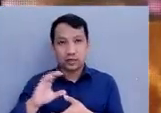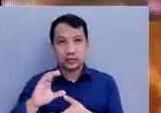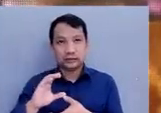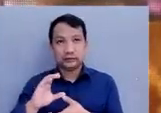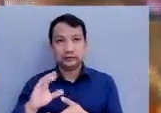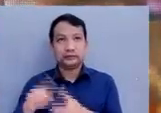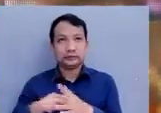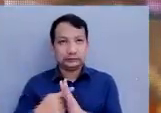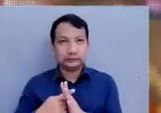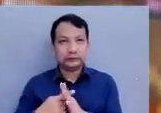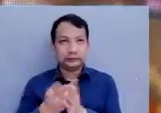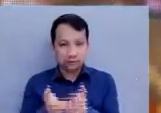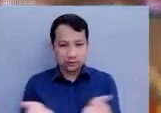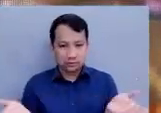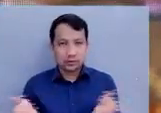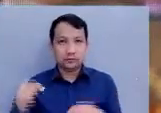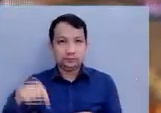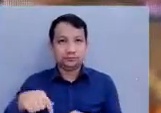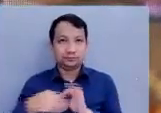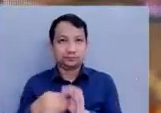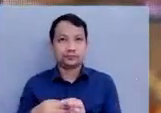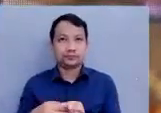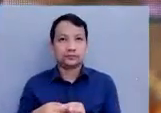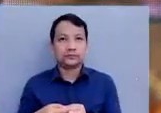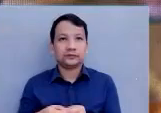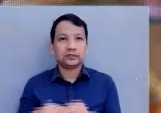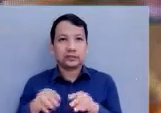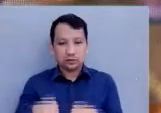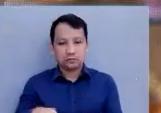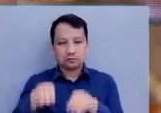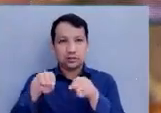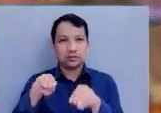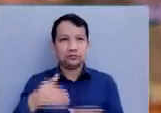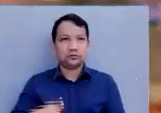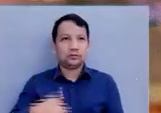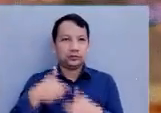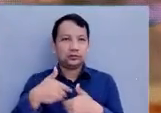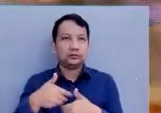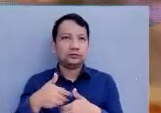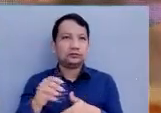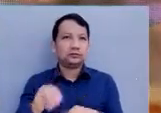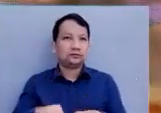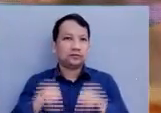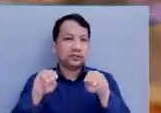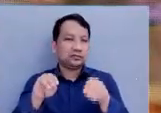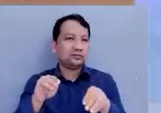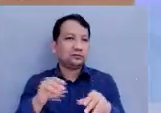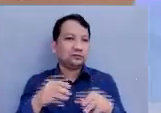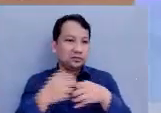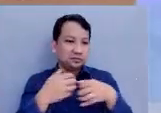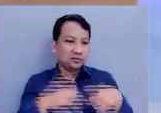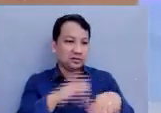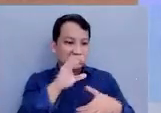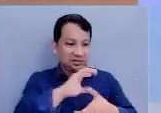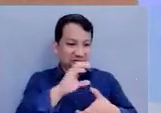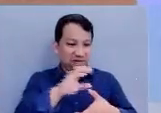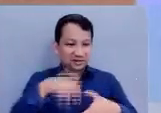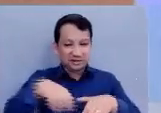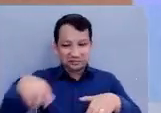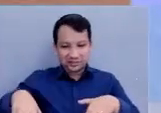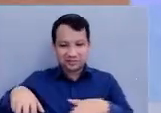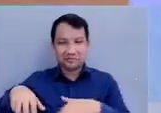pero itg nakahain sa atin ngayong umaga Malabon fried to ah kaway-kaway kapitbahay naman eh kapitbahay